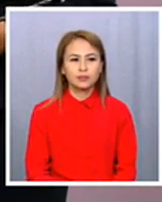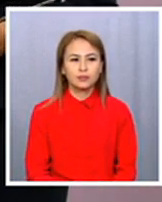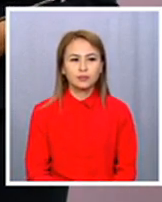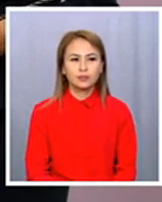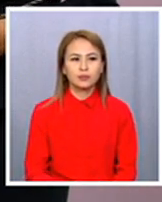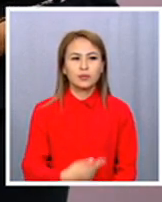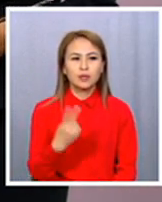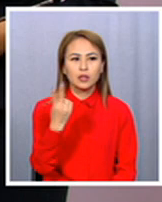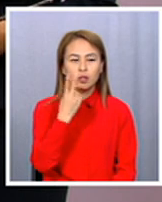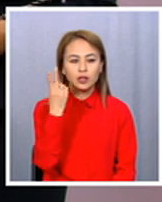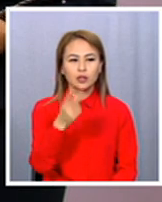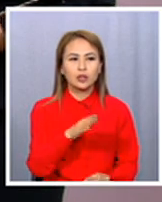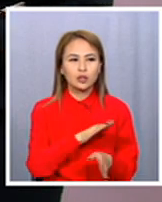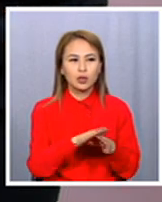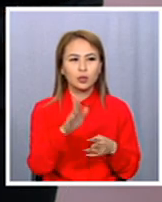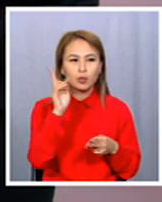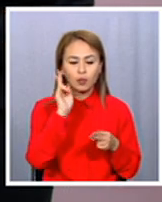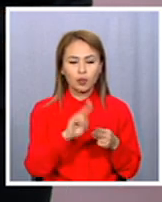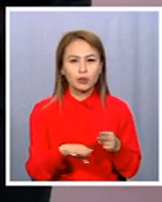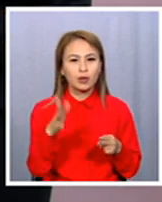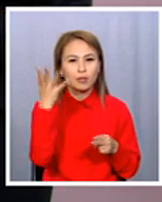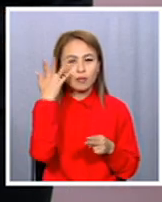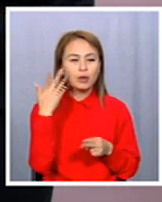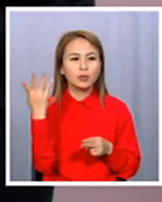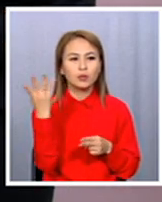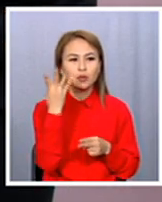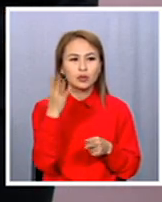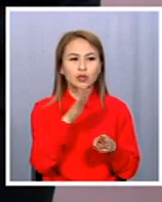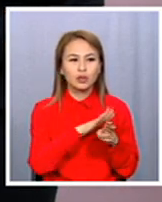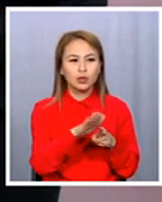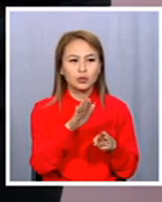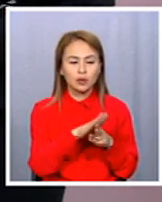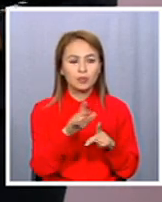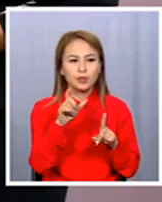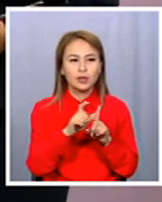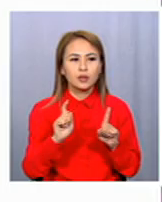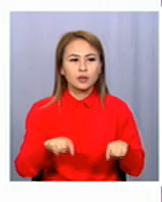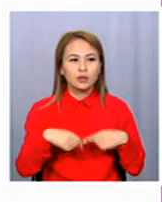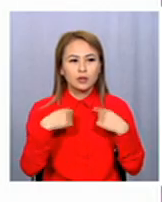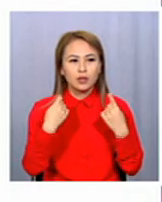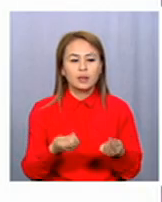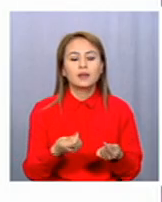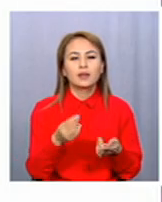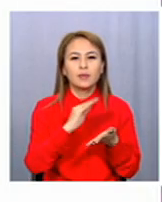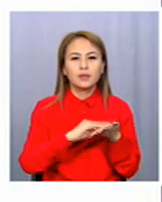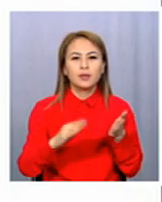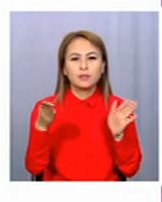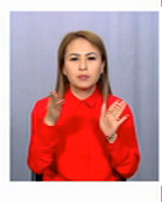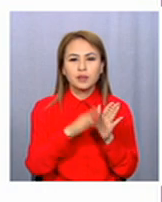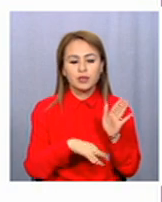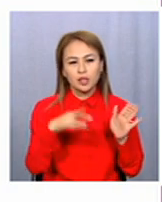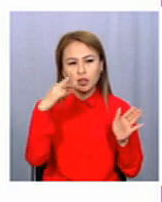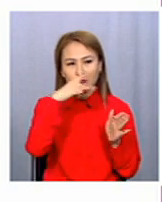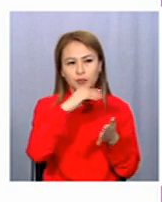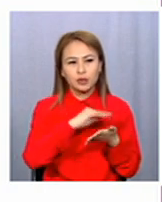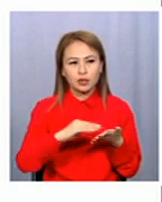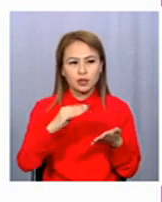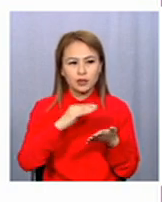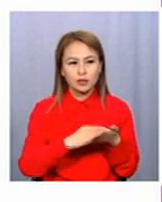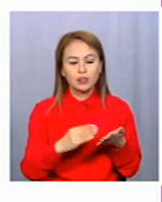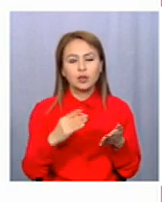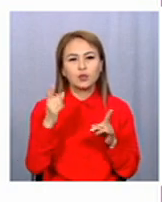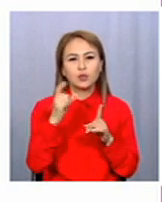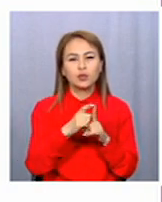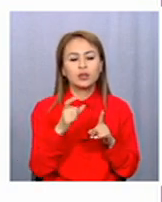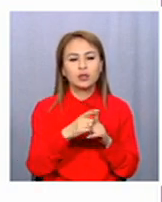Екінші жаттығуды орындап болған соң, төртінші жаттығуда берілген сөздерді дәптерге қатесіз көшіріп жазыңдар. Сөздерді